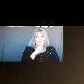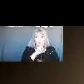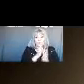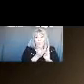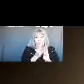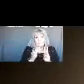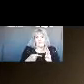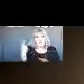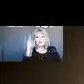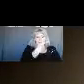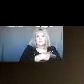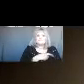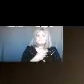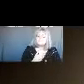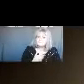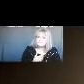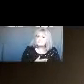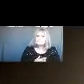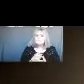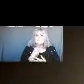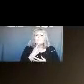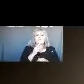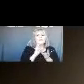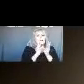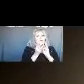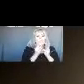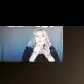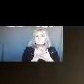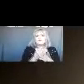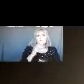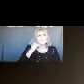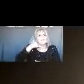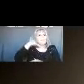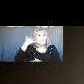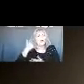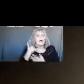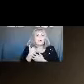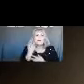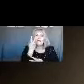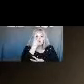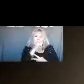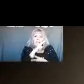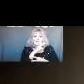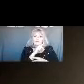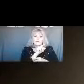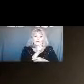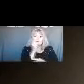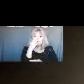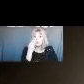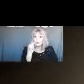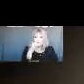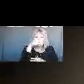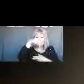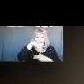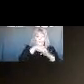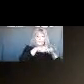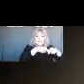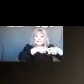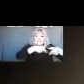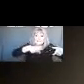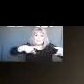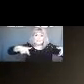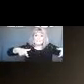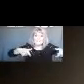Enige navrae, as jy meer as welkom om ons WhatsApp nommer boodskap te stuur of te skakel. Baie dankie vir die tyd wat ons nou kon